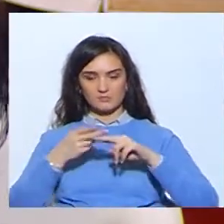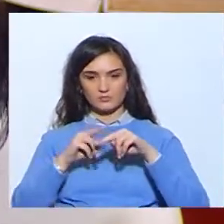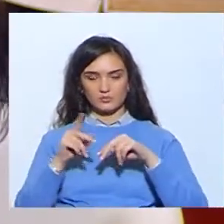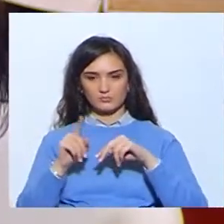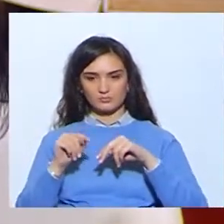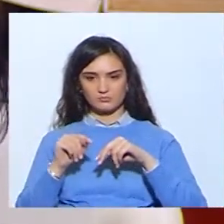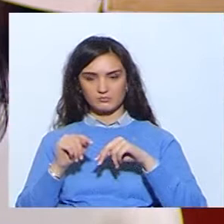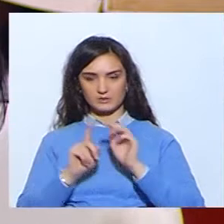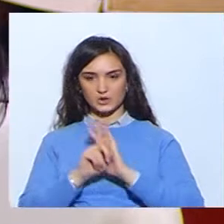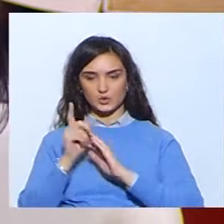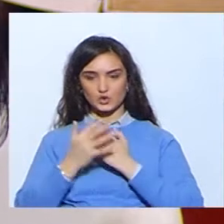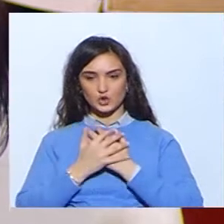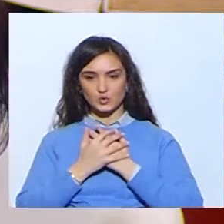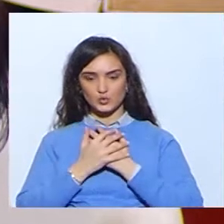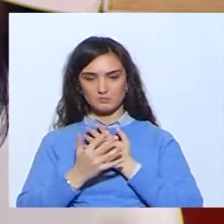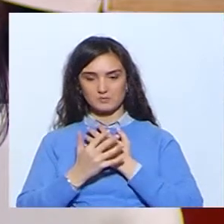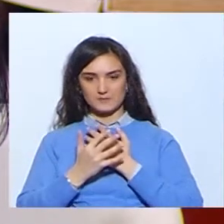როდესაც დაიწყებს შეშუპებას